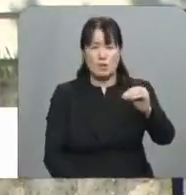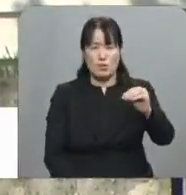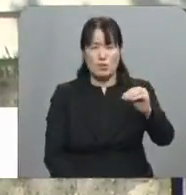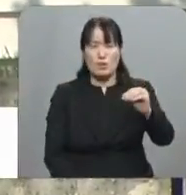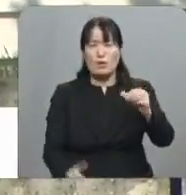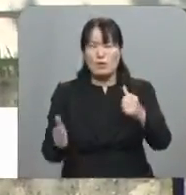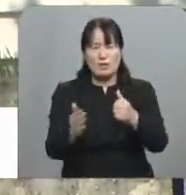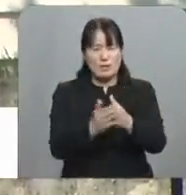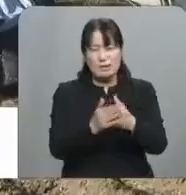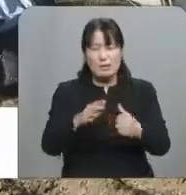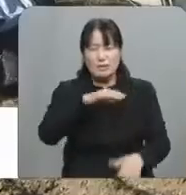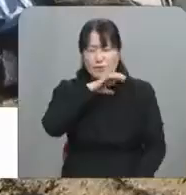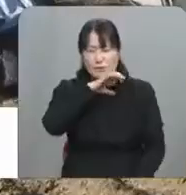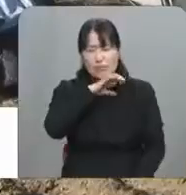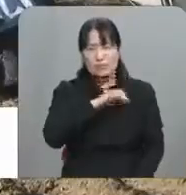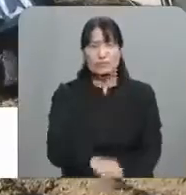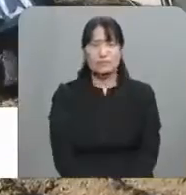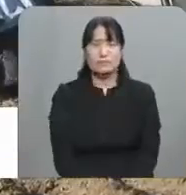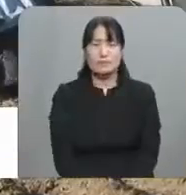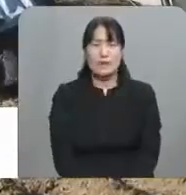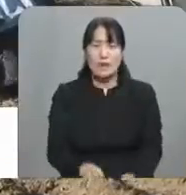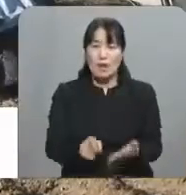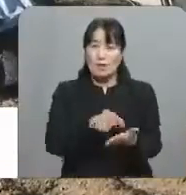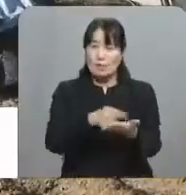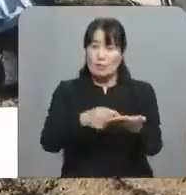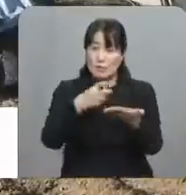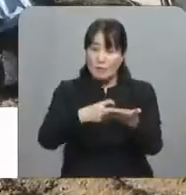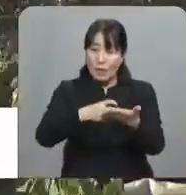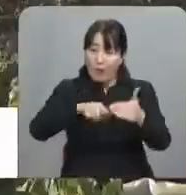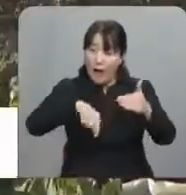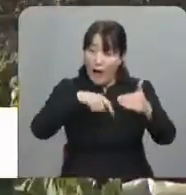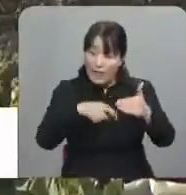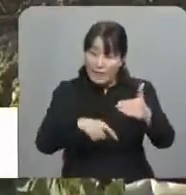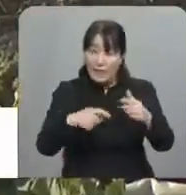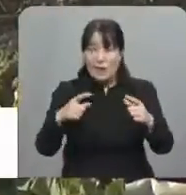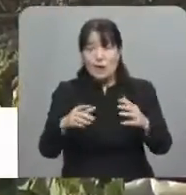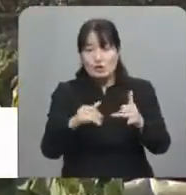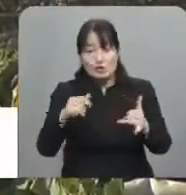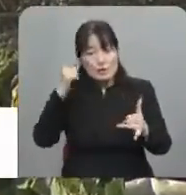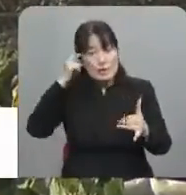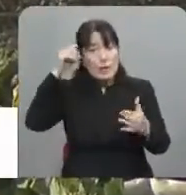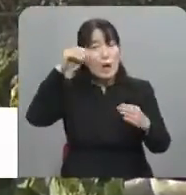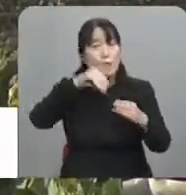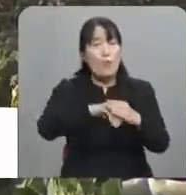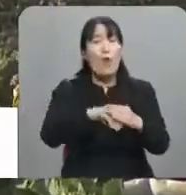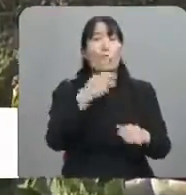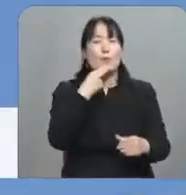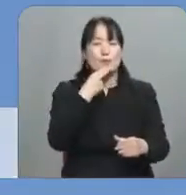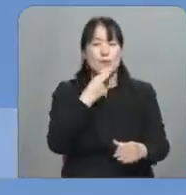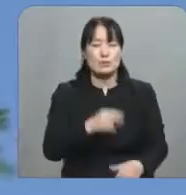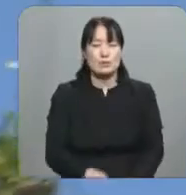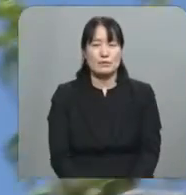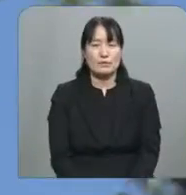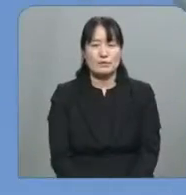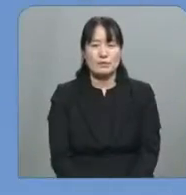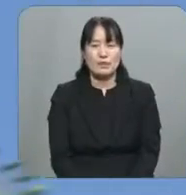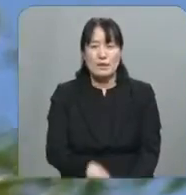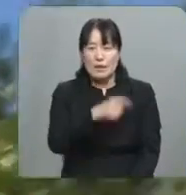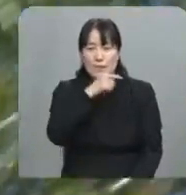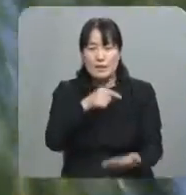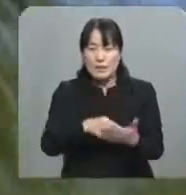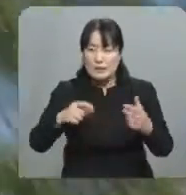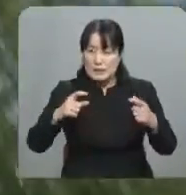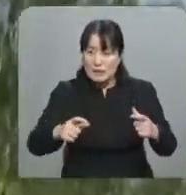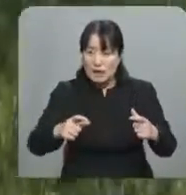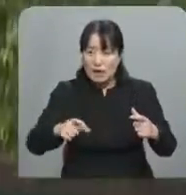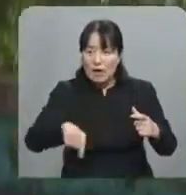생색내기 수준이라는 비판입니다. 보상법 시행령 안에 주민 의견이 반영되지 않은 것도 불만입니다. 피해 지역 산정